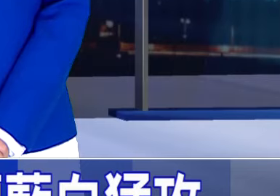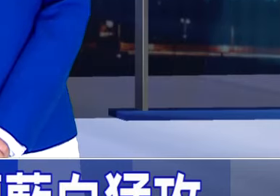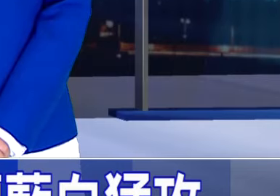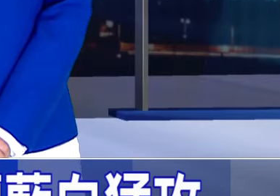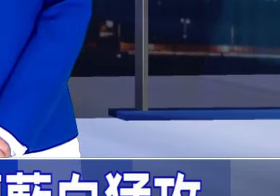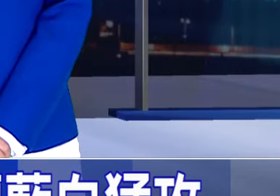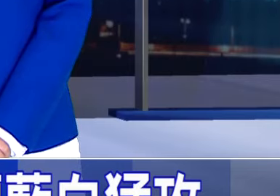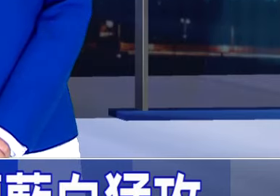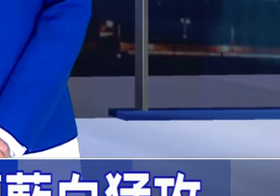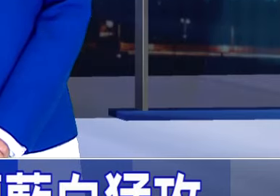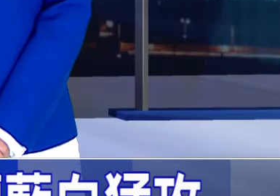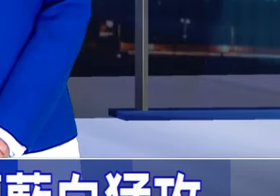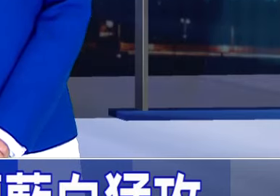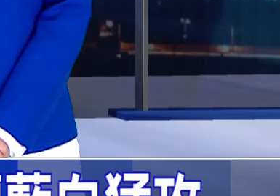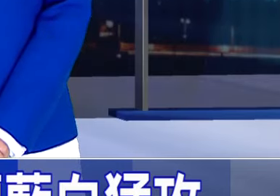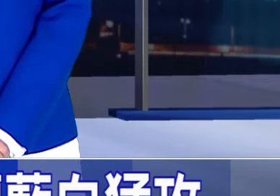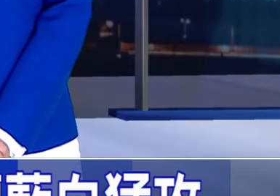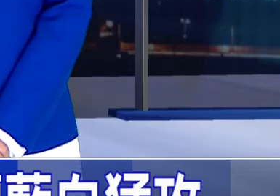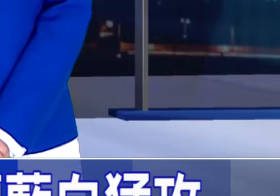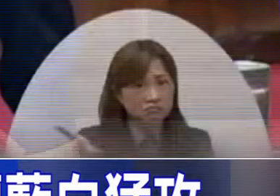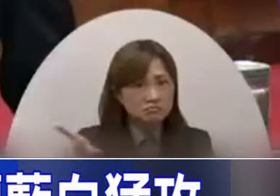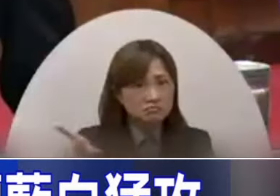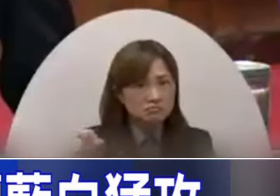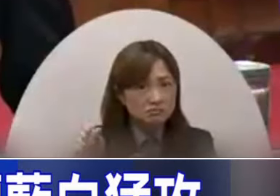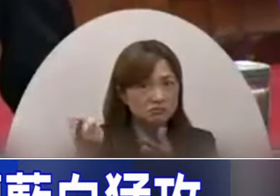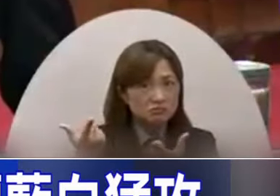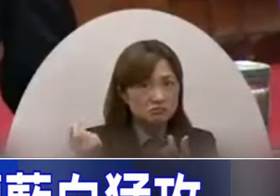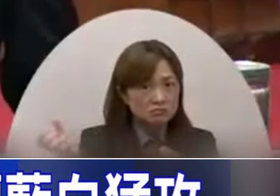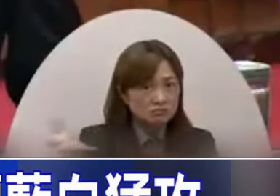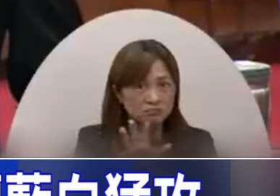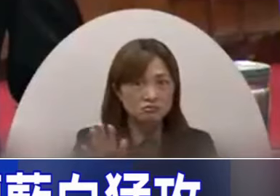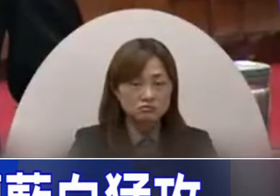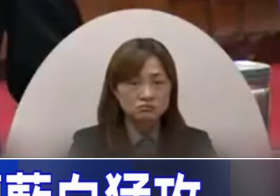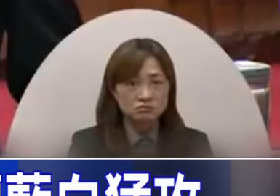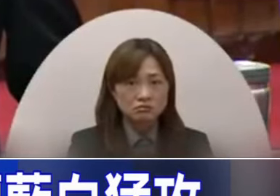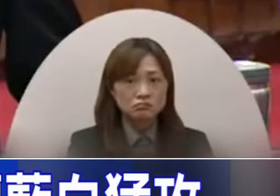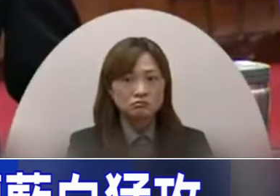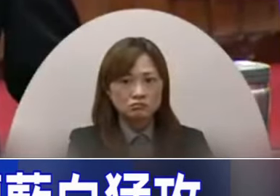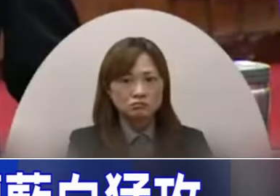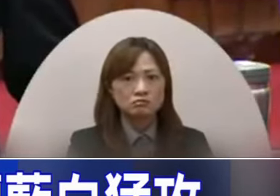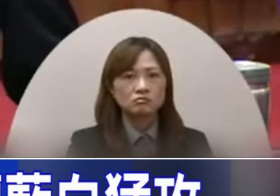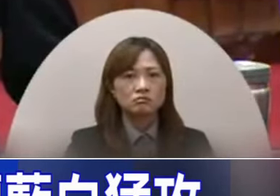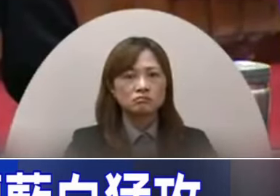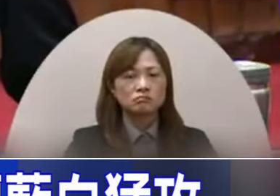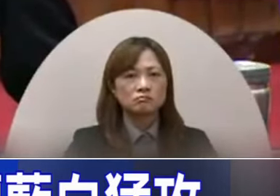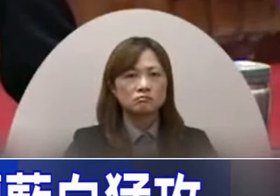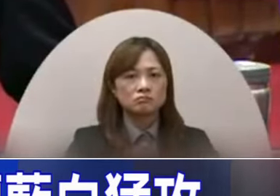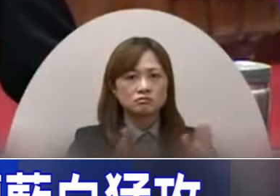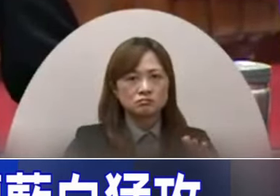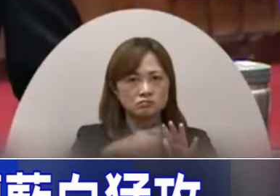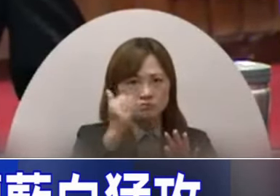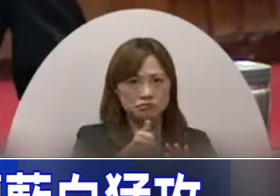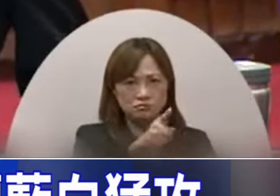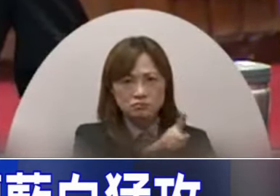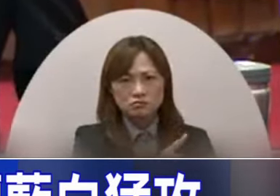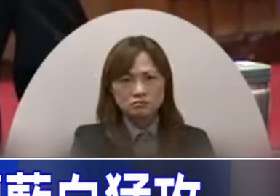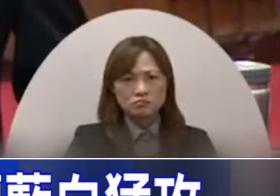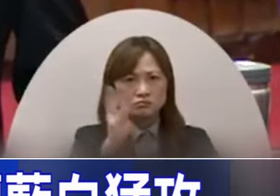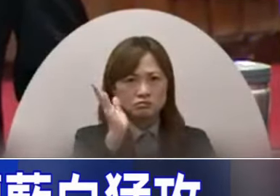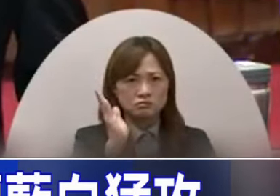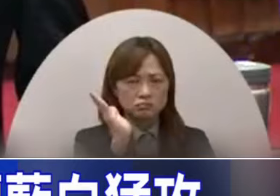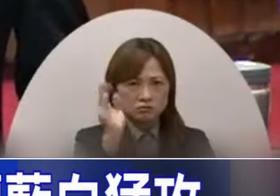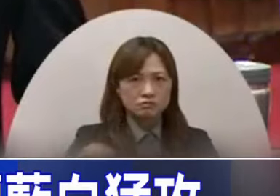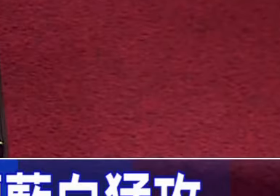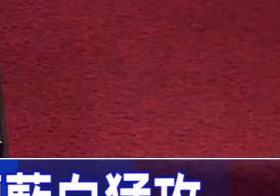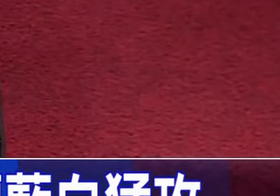多次拍桌怒骂，场面相当火爆。 卓院长，请尊重你是行政院长。 气到多